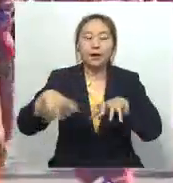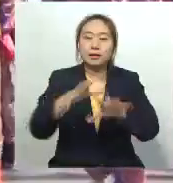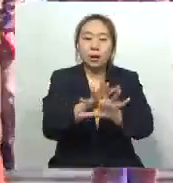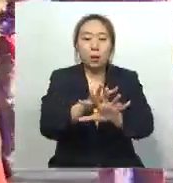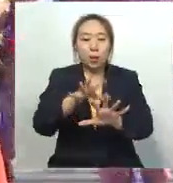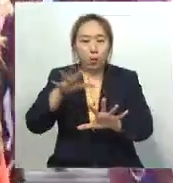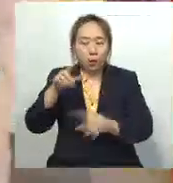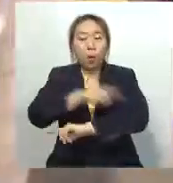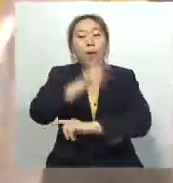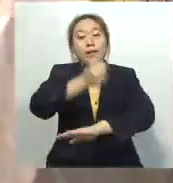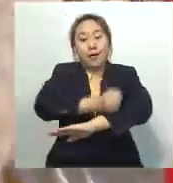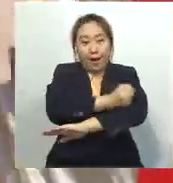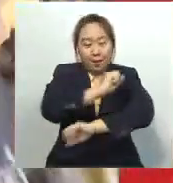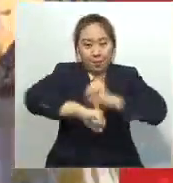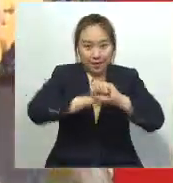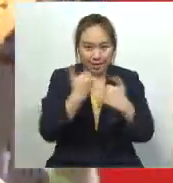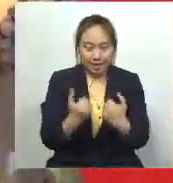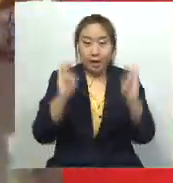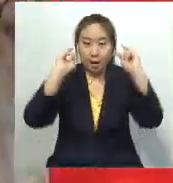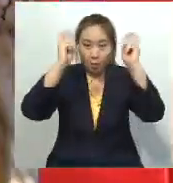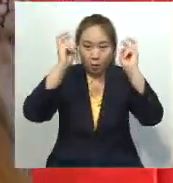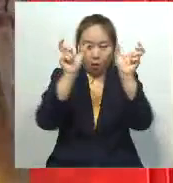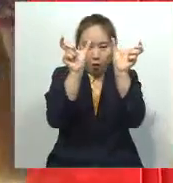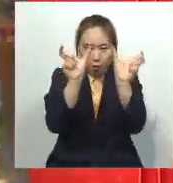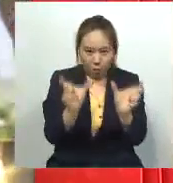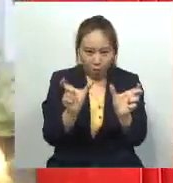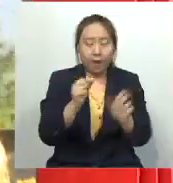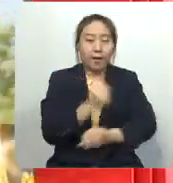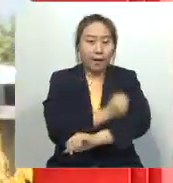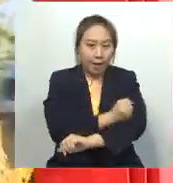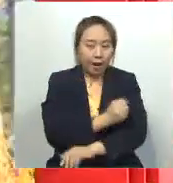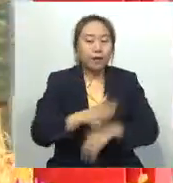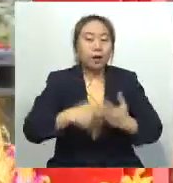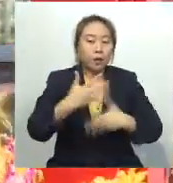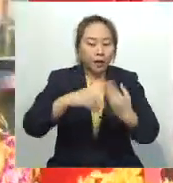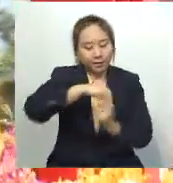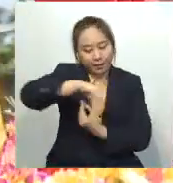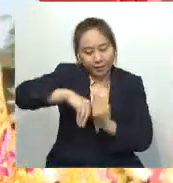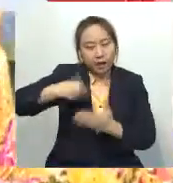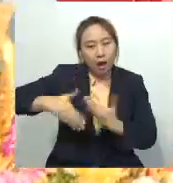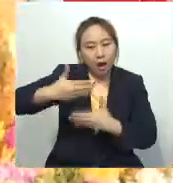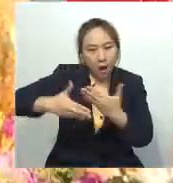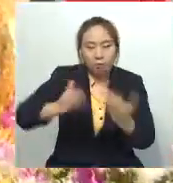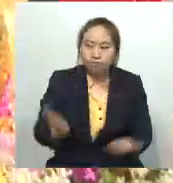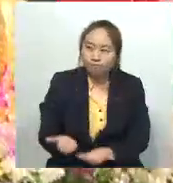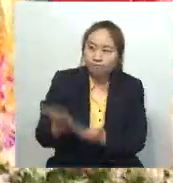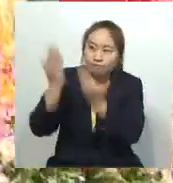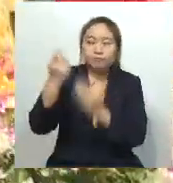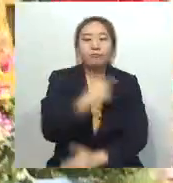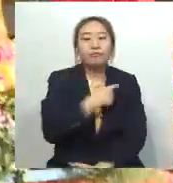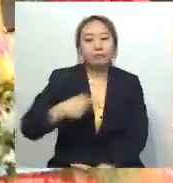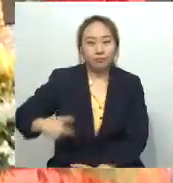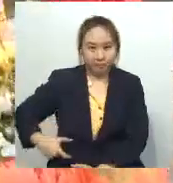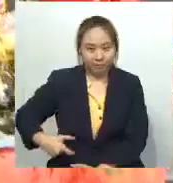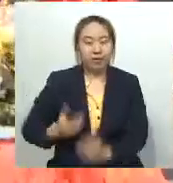ในวันแรงงานปีนี้กำหนดคำขวัญไว้นะครับก็คือแรงงานก้าวหน้าเศรษฐกิจก้าวไกลเทิดไทยองค์ราชัน